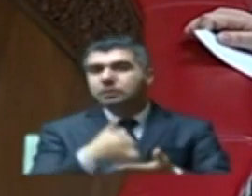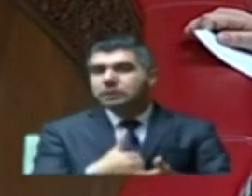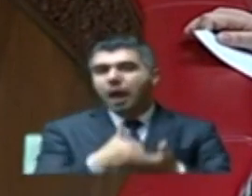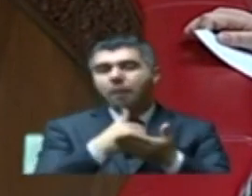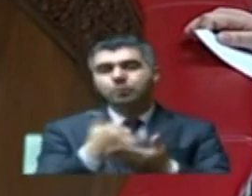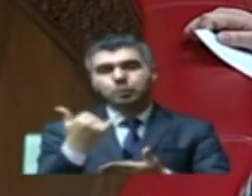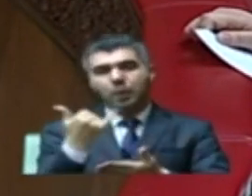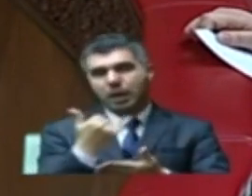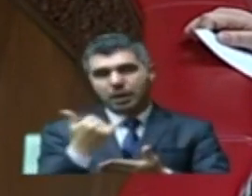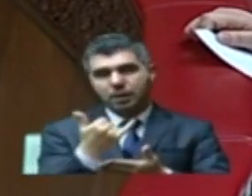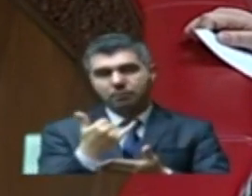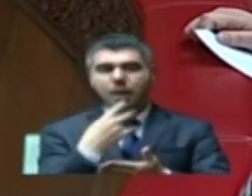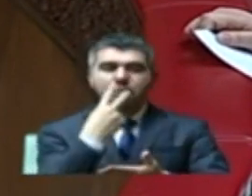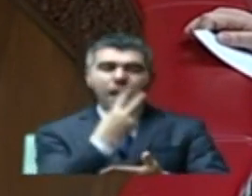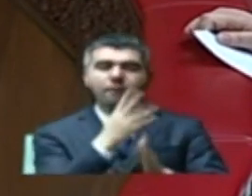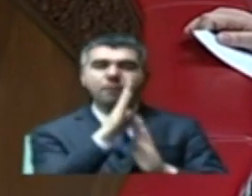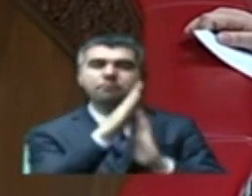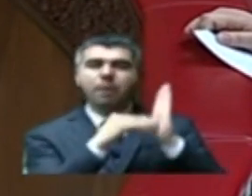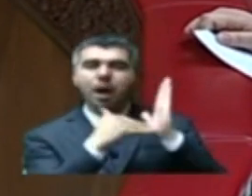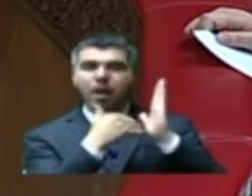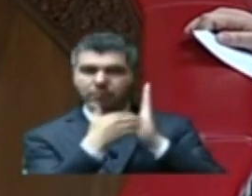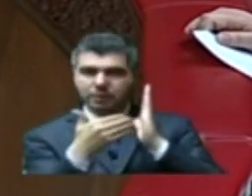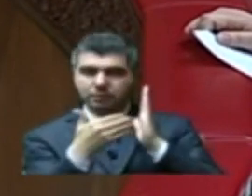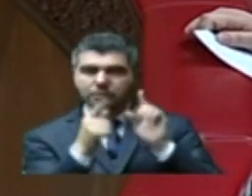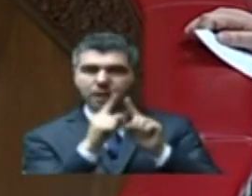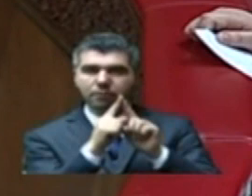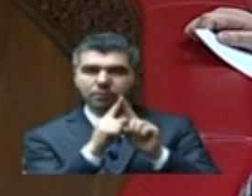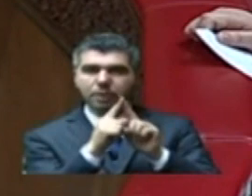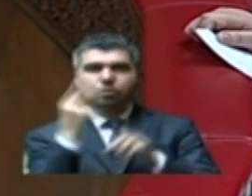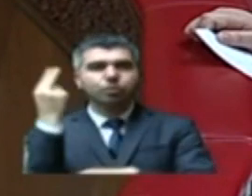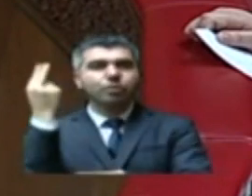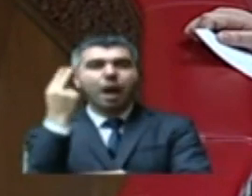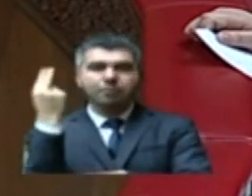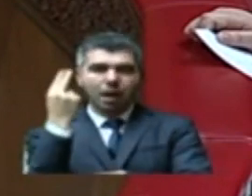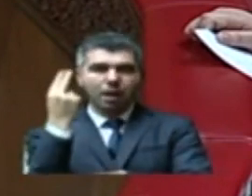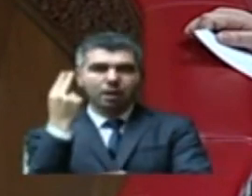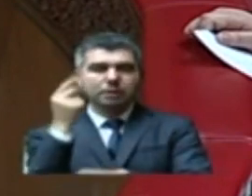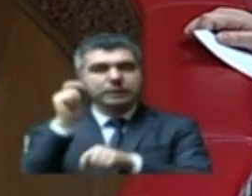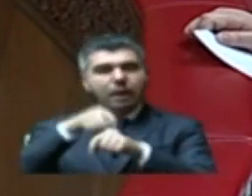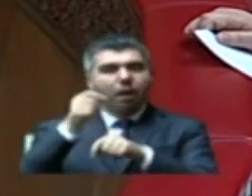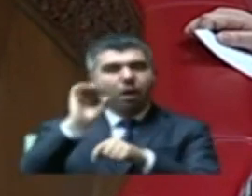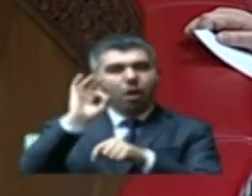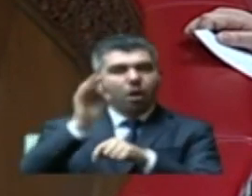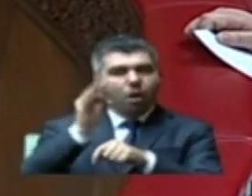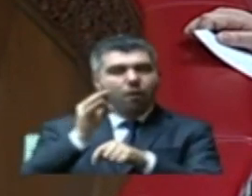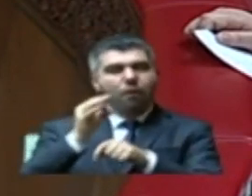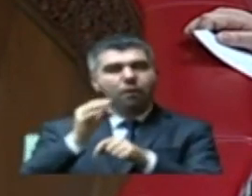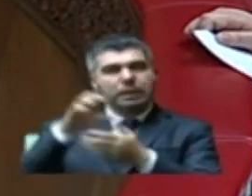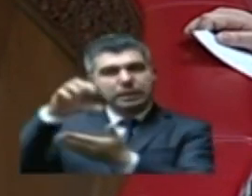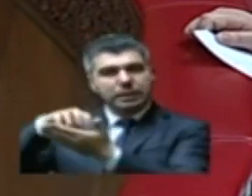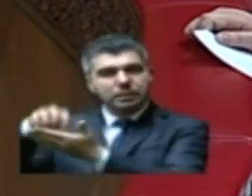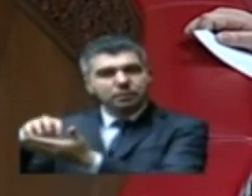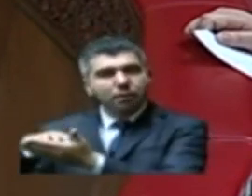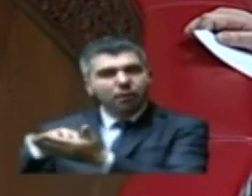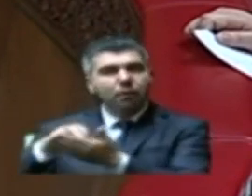غتلاحظوا بأن البرامج سواء بالنسبة لمجمعات الصناعة التقليدية أو قرى الصناعة التقليدية، بالنسبة لدور الصنعة، بالنسبة